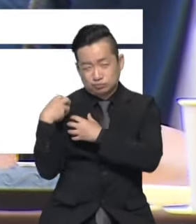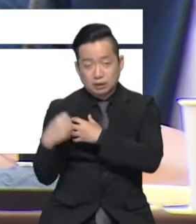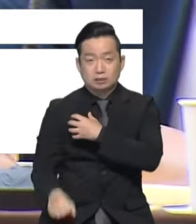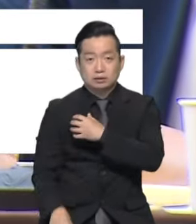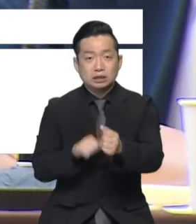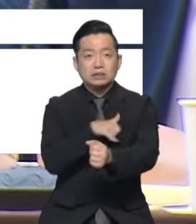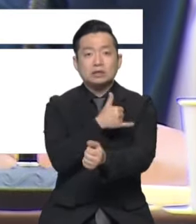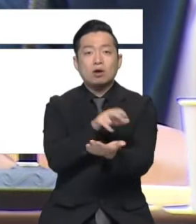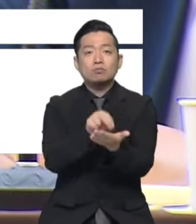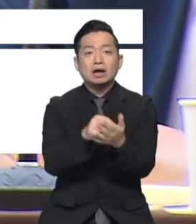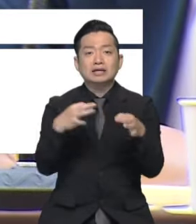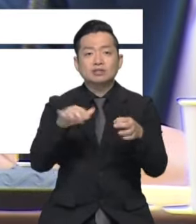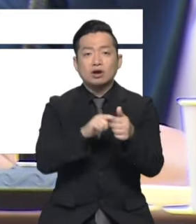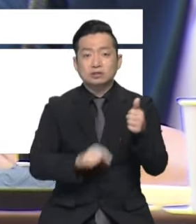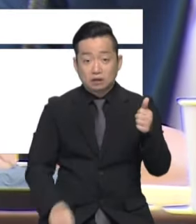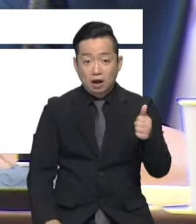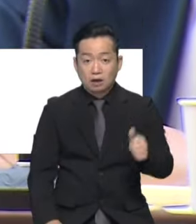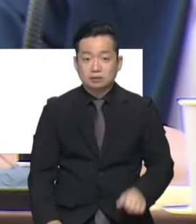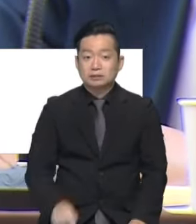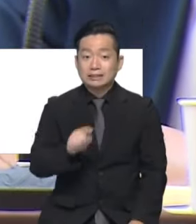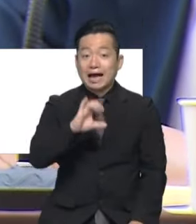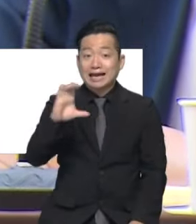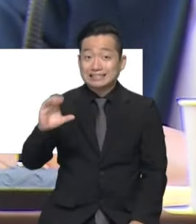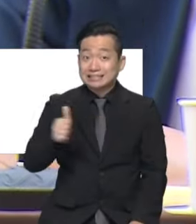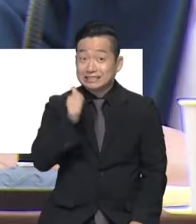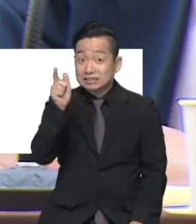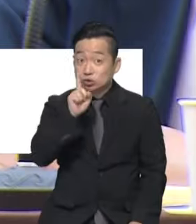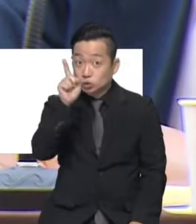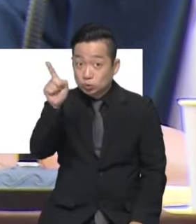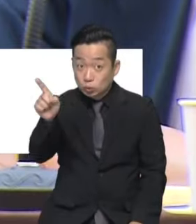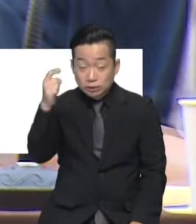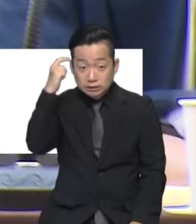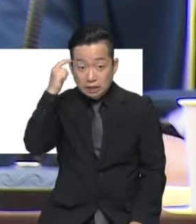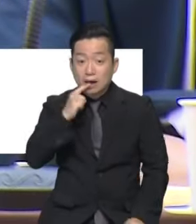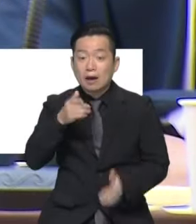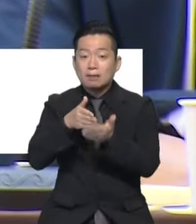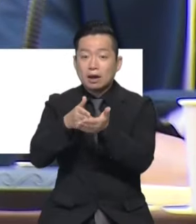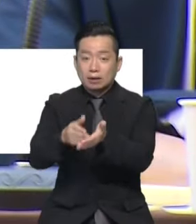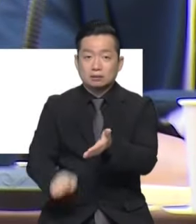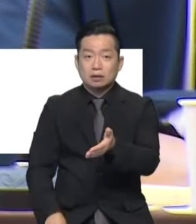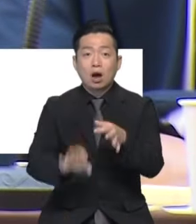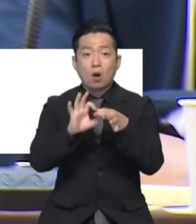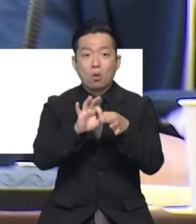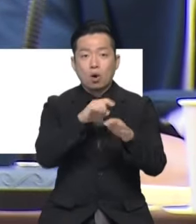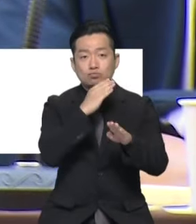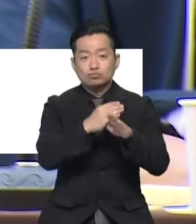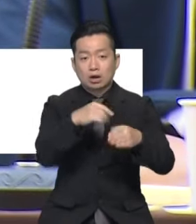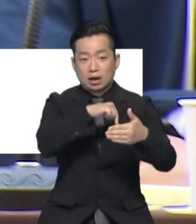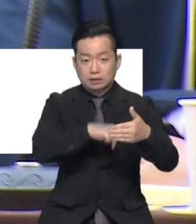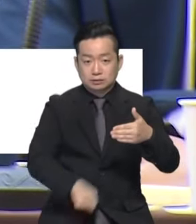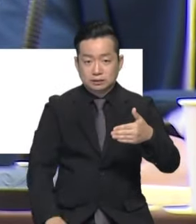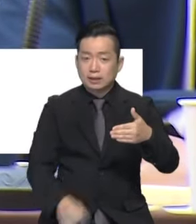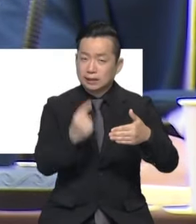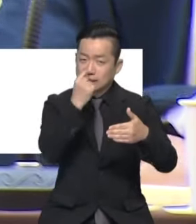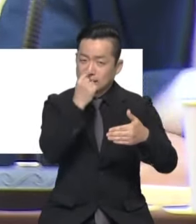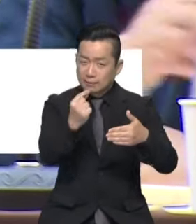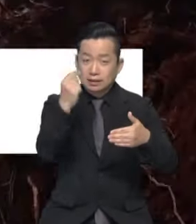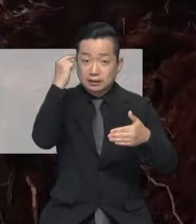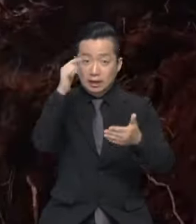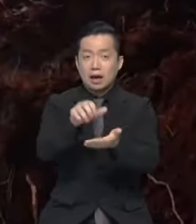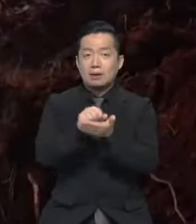문제 관련해서 김정은을 ICC에 제소하자는 의견들이 이제 제기됐습니다. 이와 관련해서도 북한 내부에서는 굉장히 예민하게